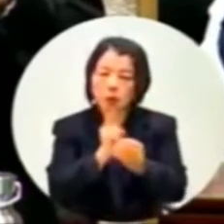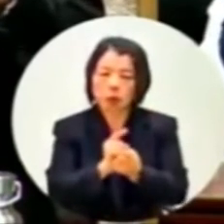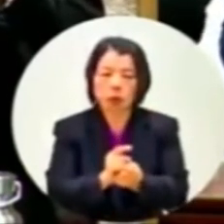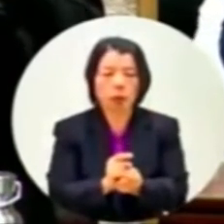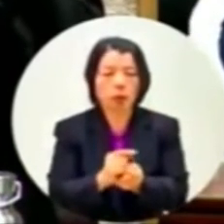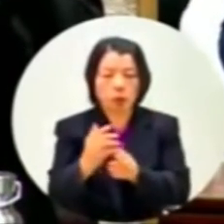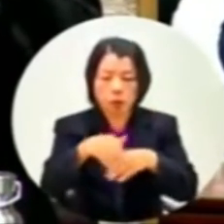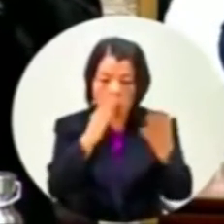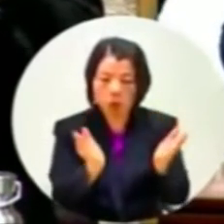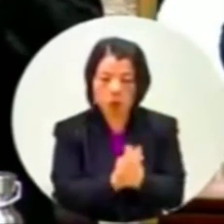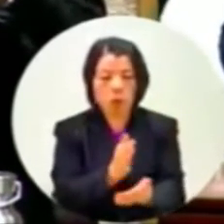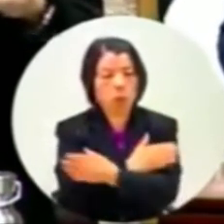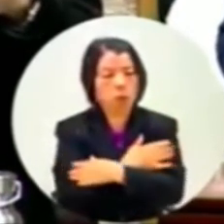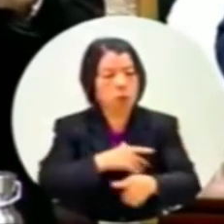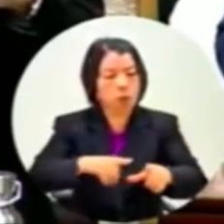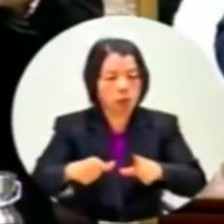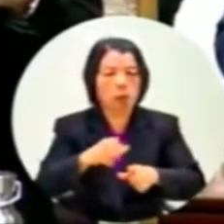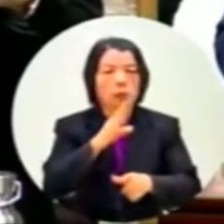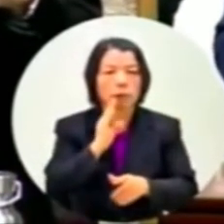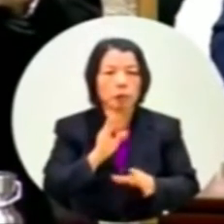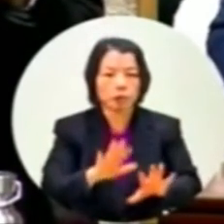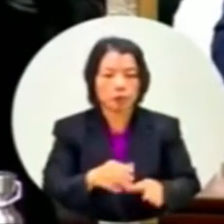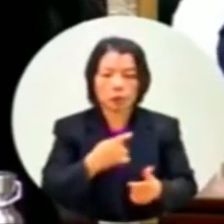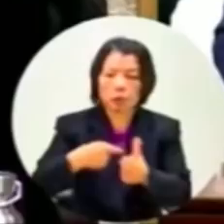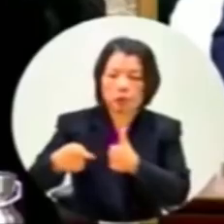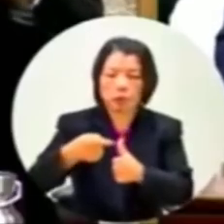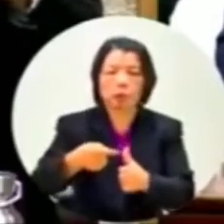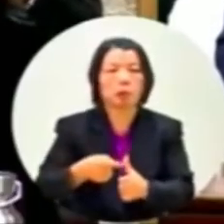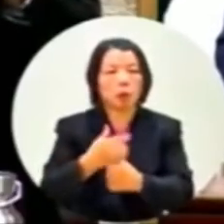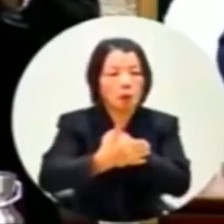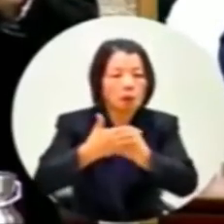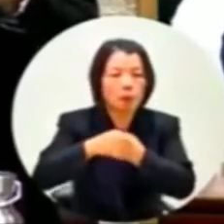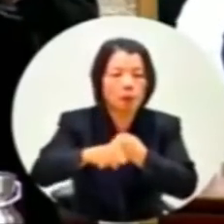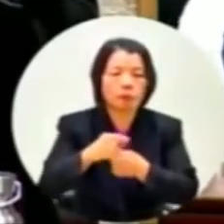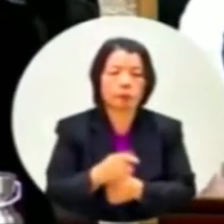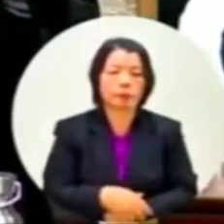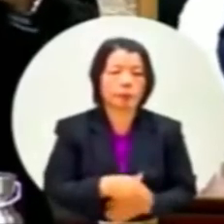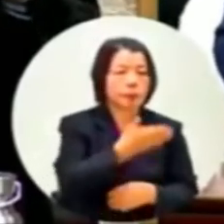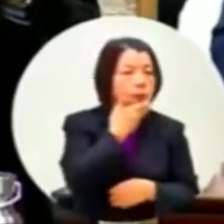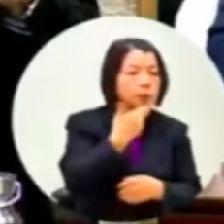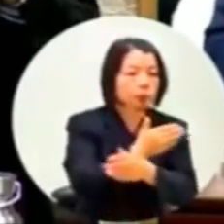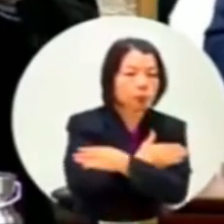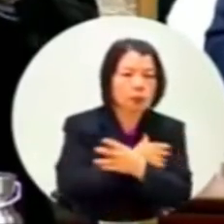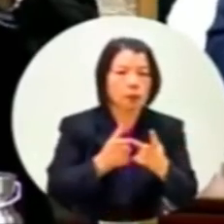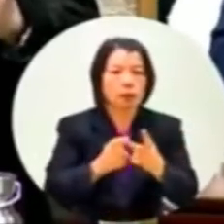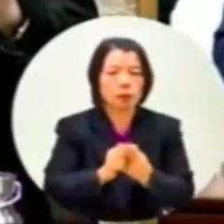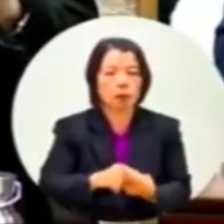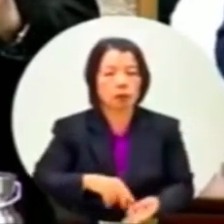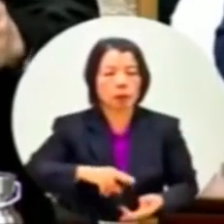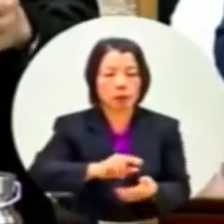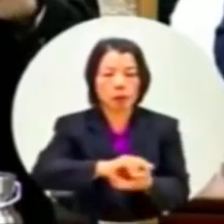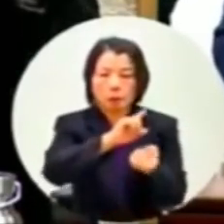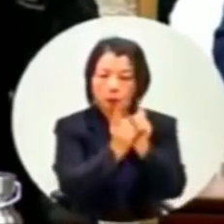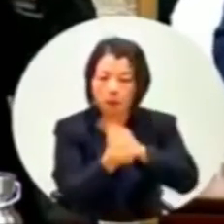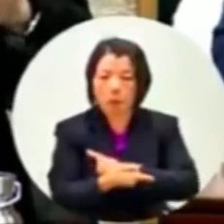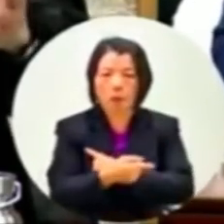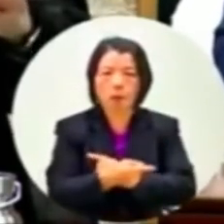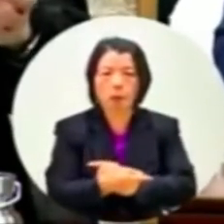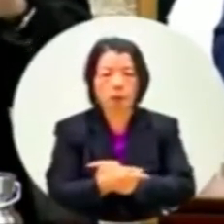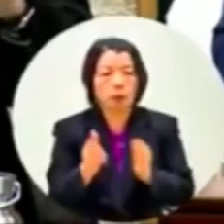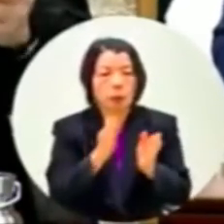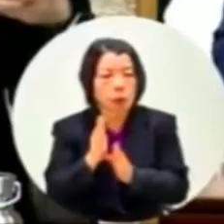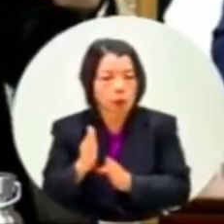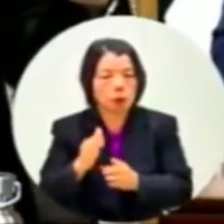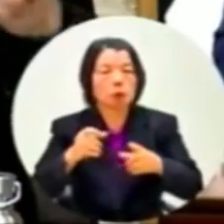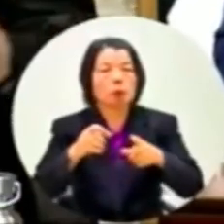策是教保平价化，也就是私幼它改成准公共化政策。 局长，你针对问题回答。 非